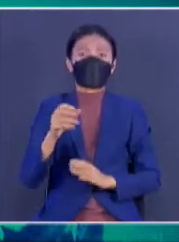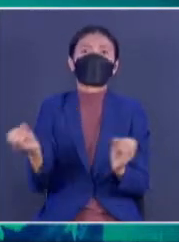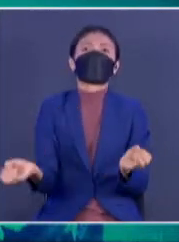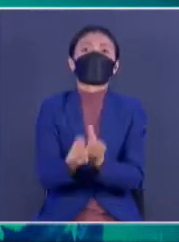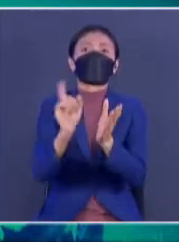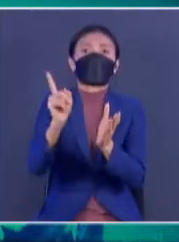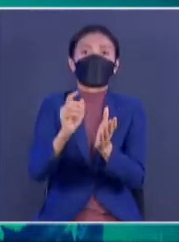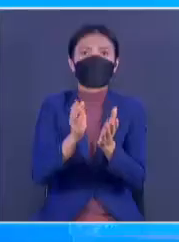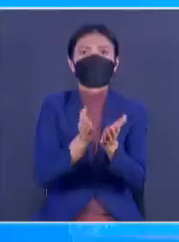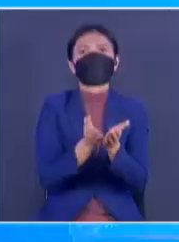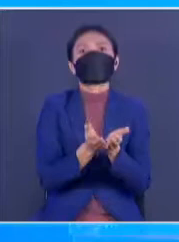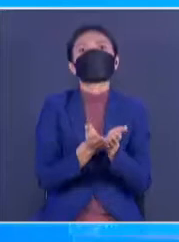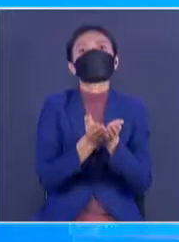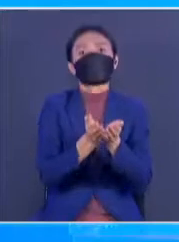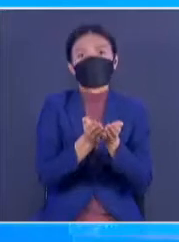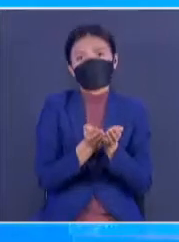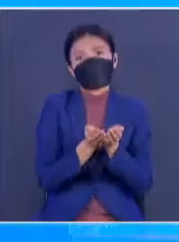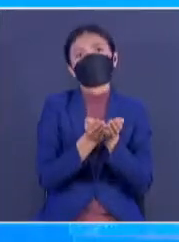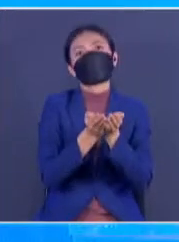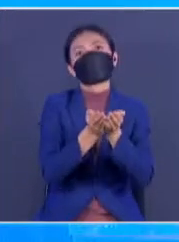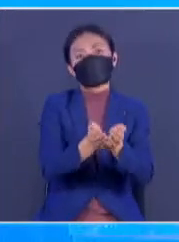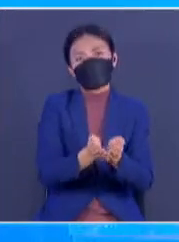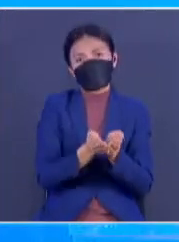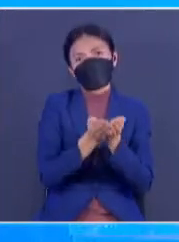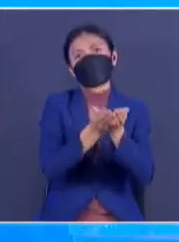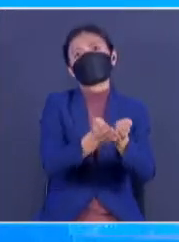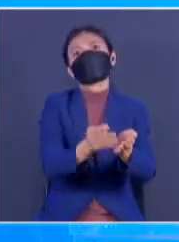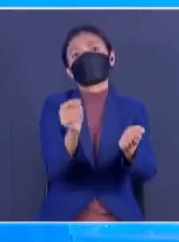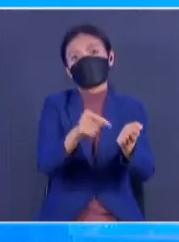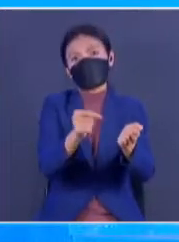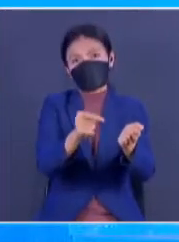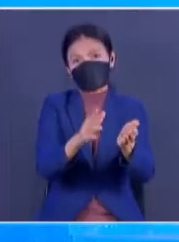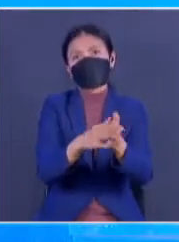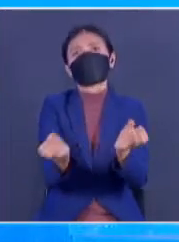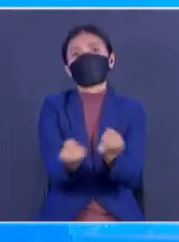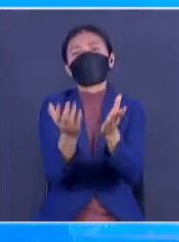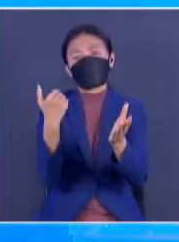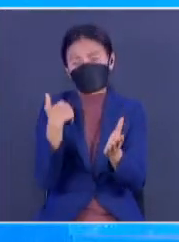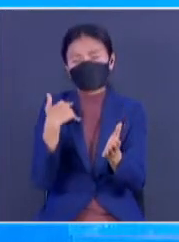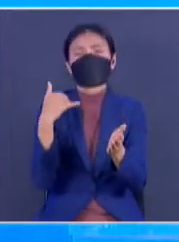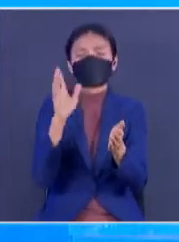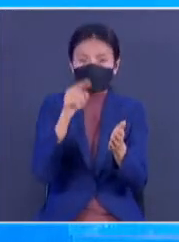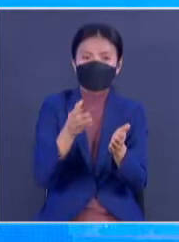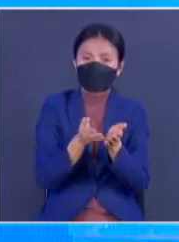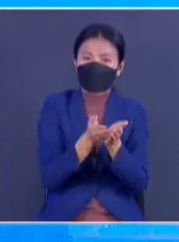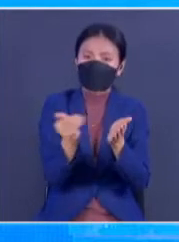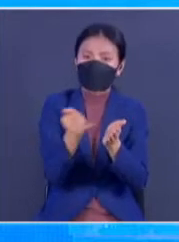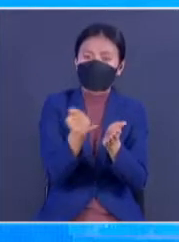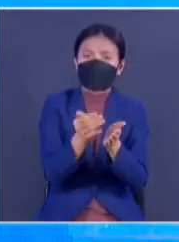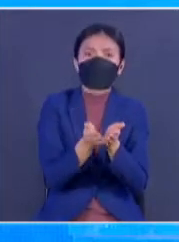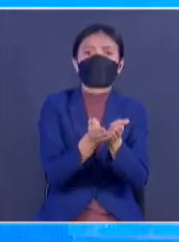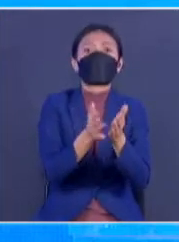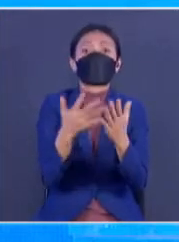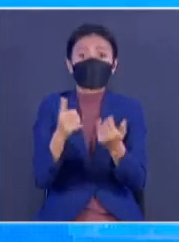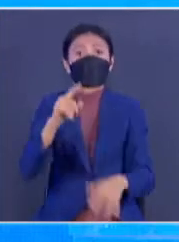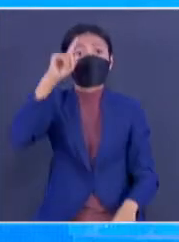จ้าพระยาเองก็ดีหรือว่าเรือด่วนที่คลองแสนแสบเองก็ดีต้องลดปริมาณเที่ยวลงนะครับล่าสุดประกาศออกมาแล้วว่าเสาร์อาทิตย์และวันหยุดนักขั